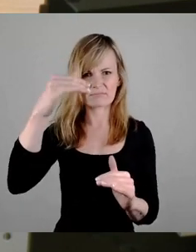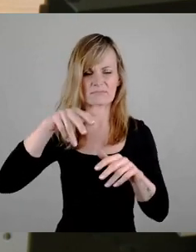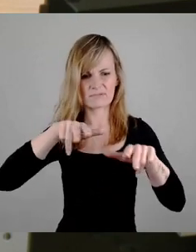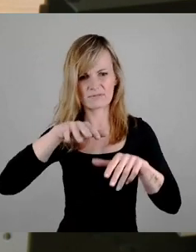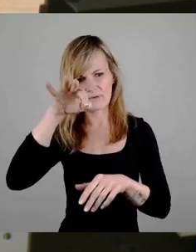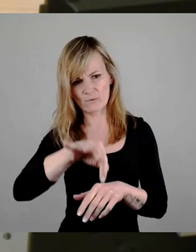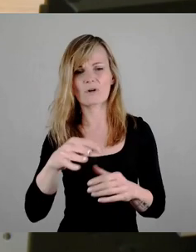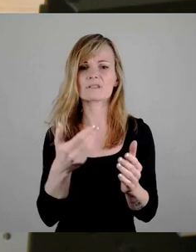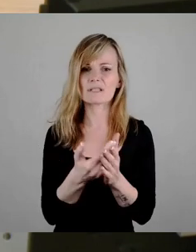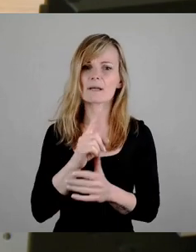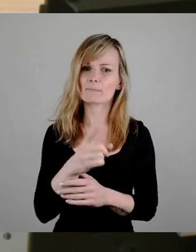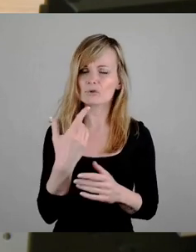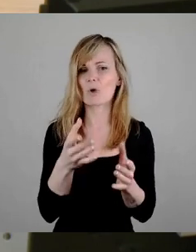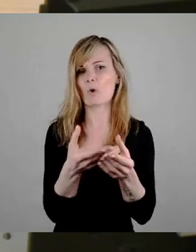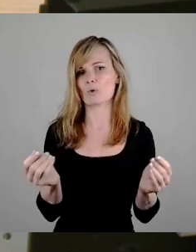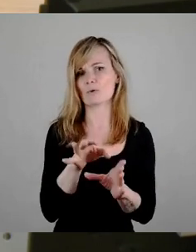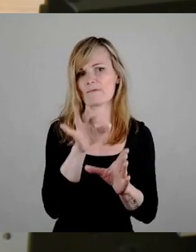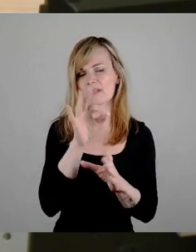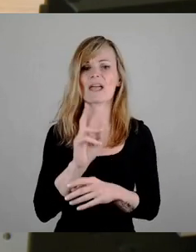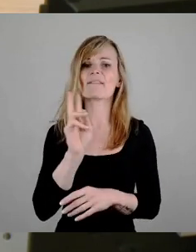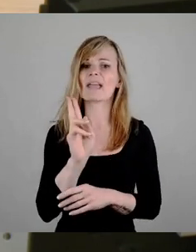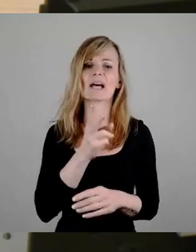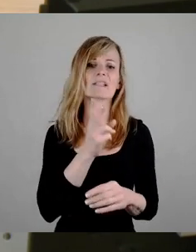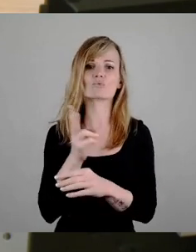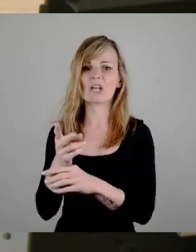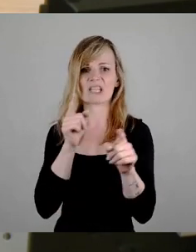Die Zuständigkeiten müssen dringend geklärt werden.